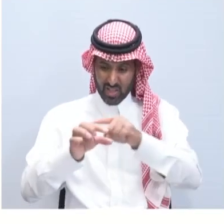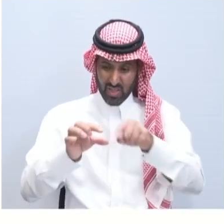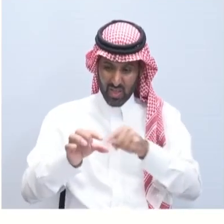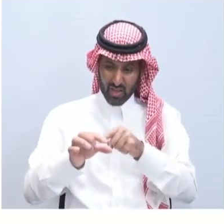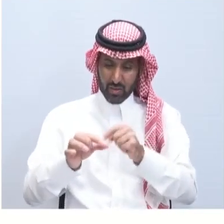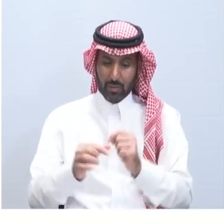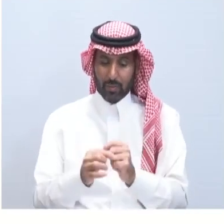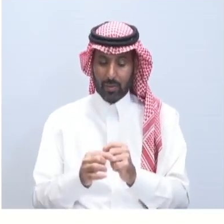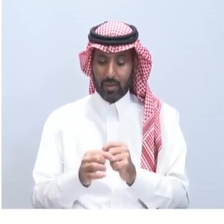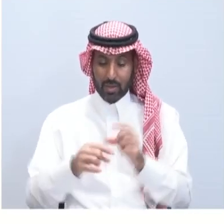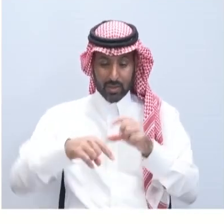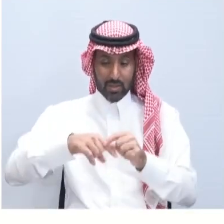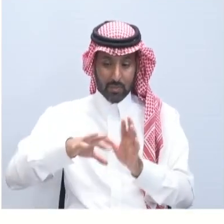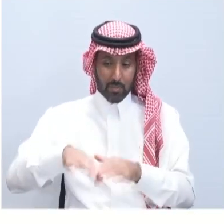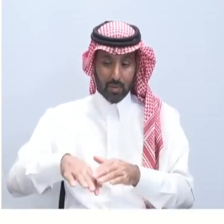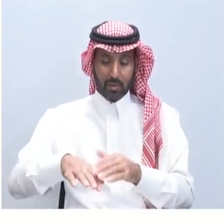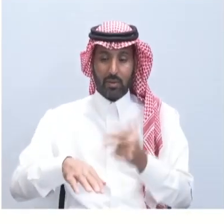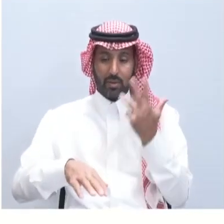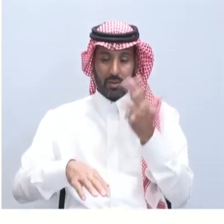والنسبه المتبقيه